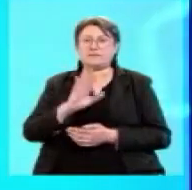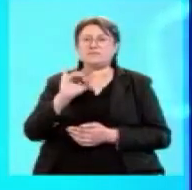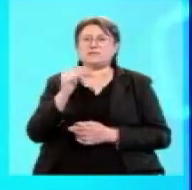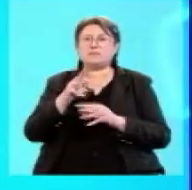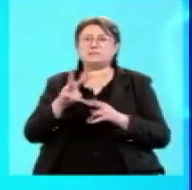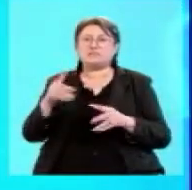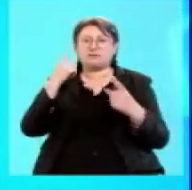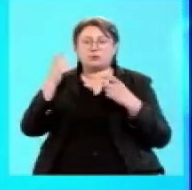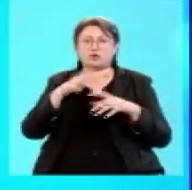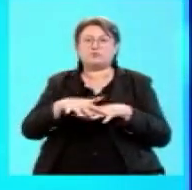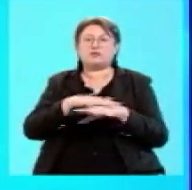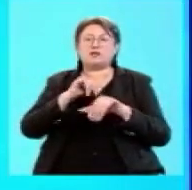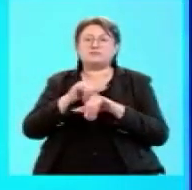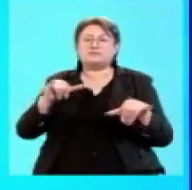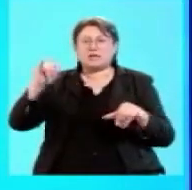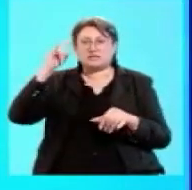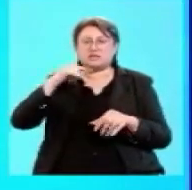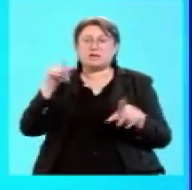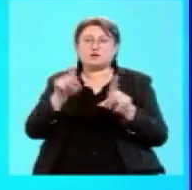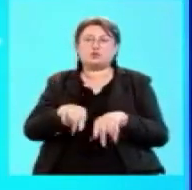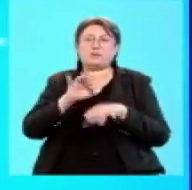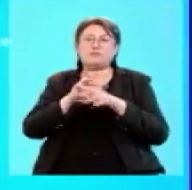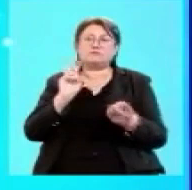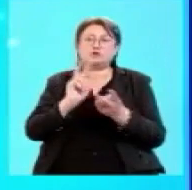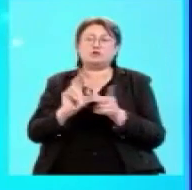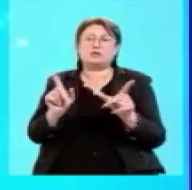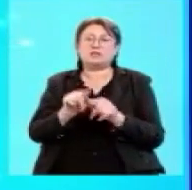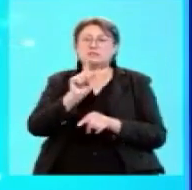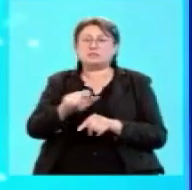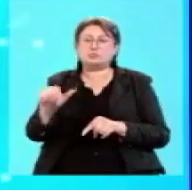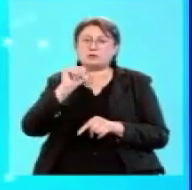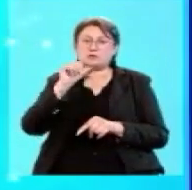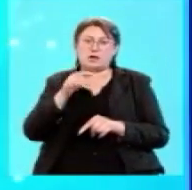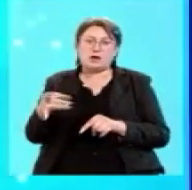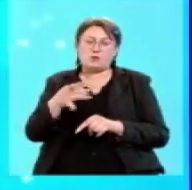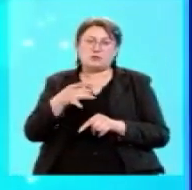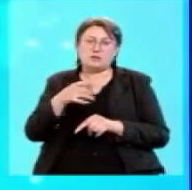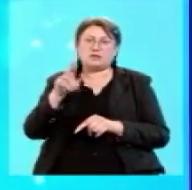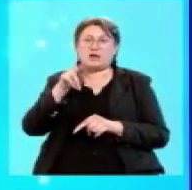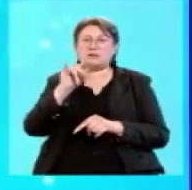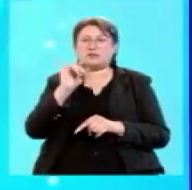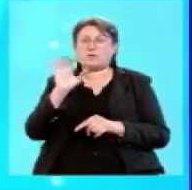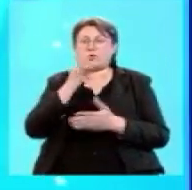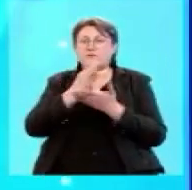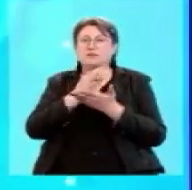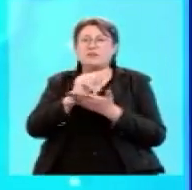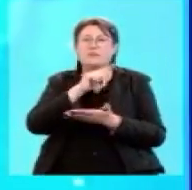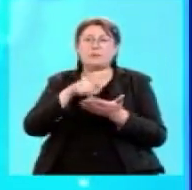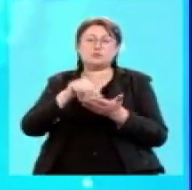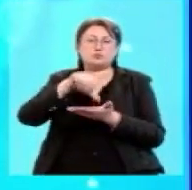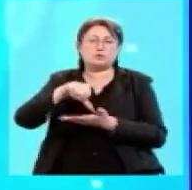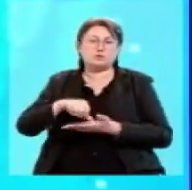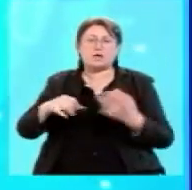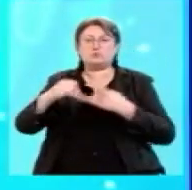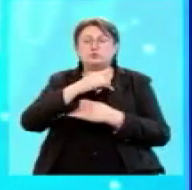Вице-министр информации и общественного развития Казахстана также провел встречу с населением Кустанайского района. Данияр Казиров ответил на вопросы